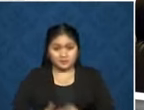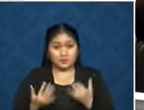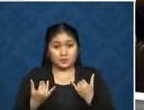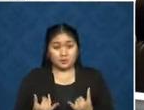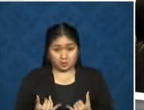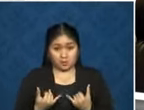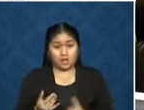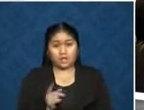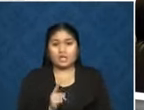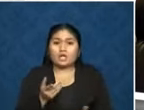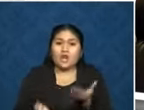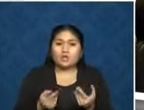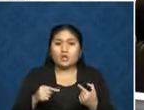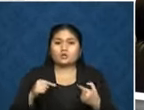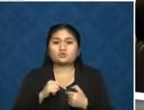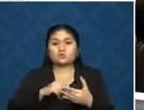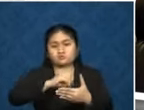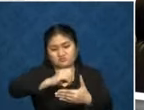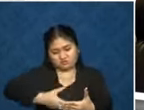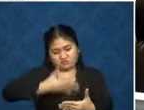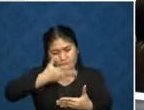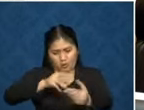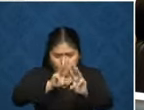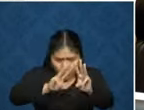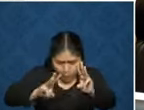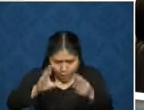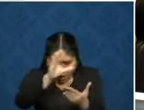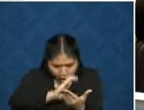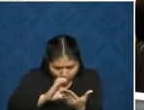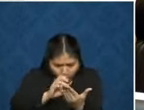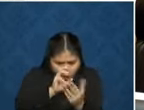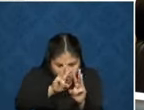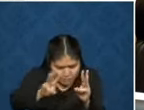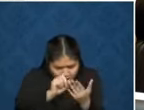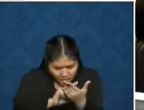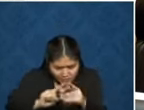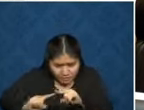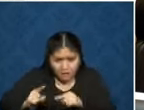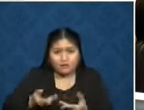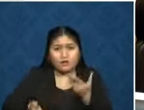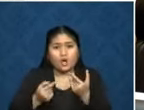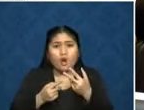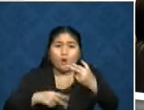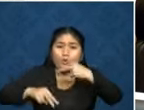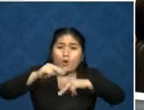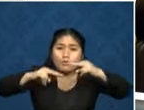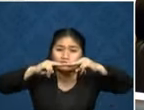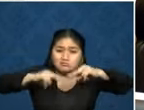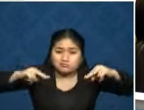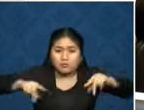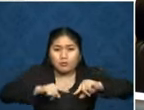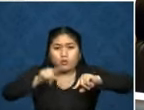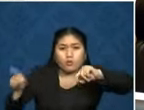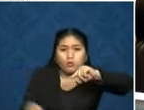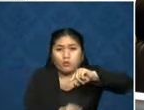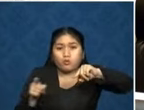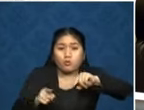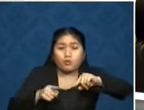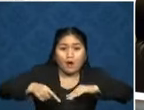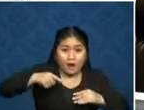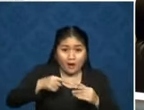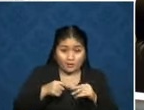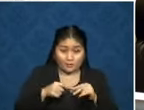นี้นะคะไม่ว่าจะเป็นระบบ Search Engine ที่เราใช้ในการค้นหาเว็บไซต์ต่างๆระบบควบคุมสายพานอัตโนมัติในร้านซูชิ